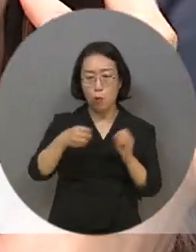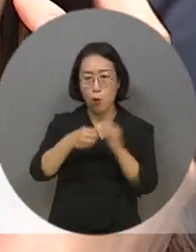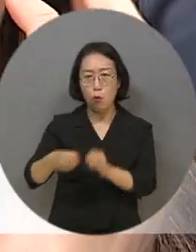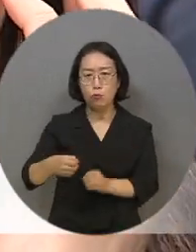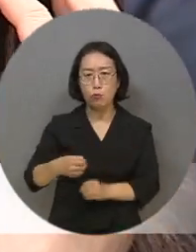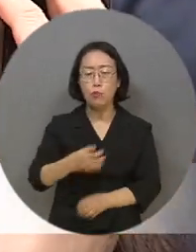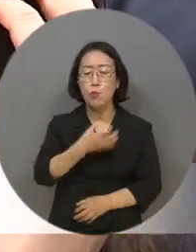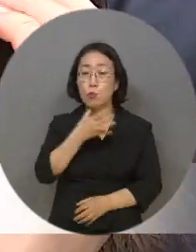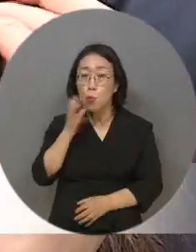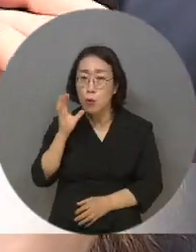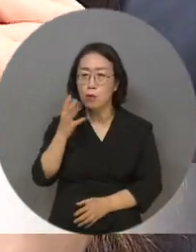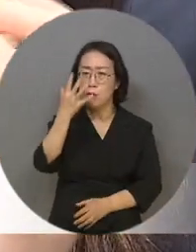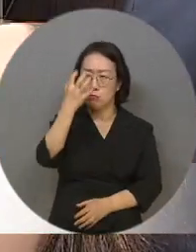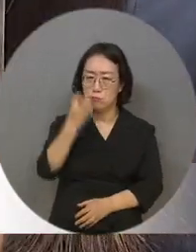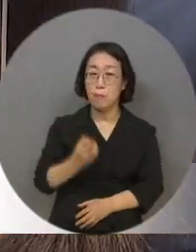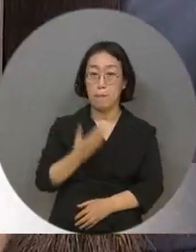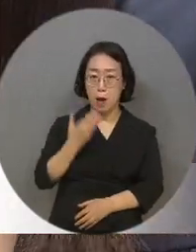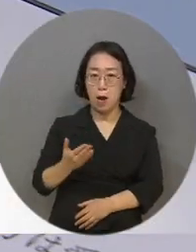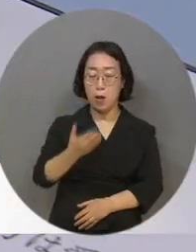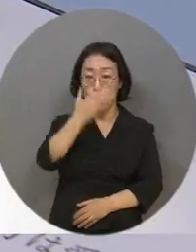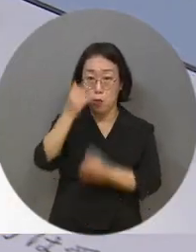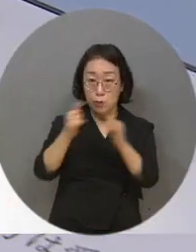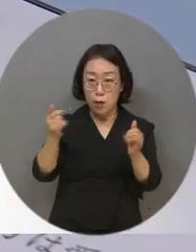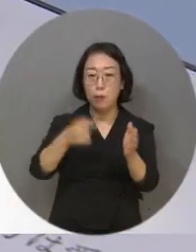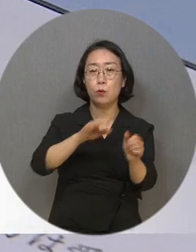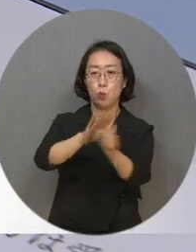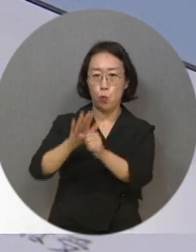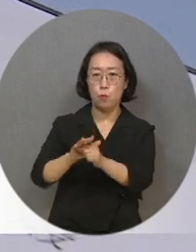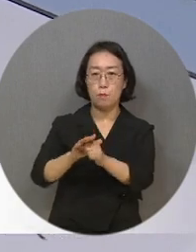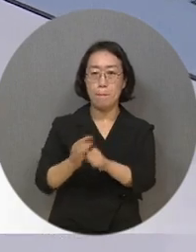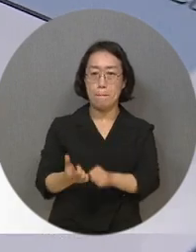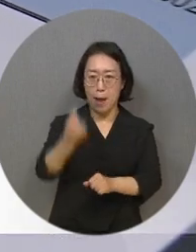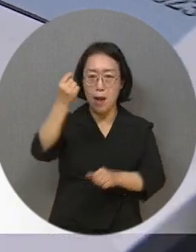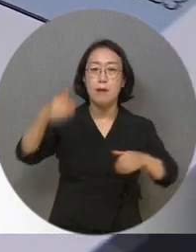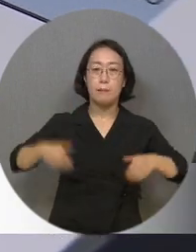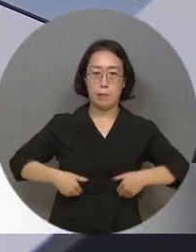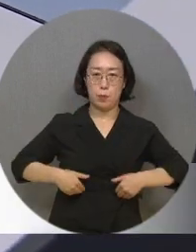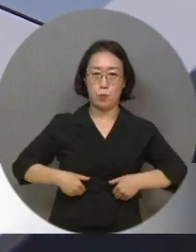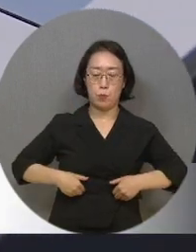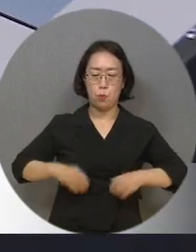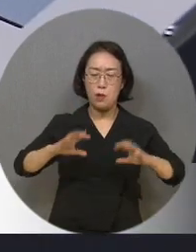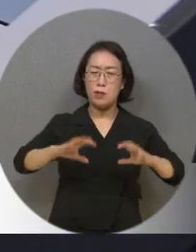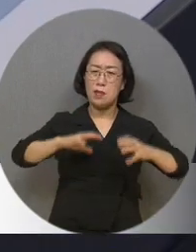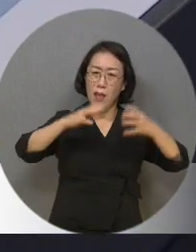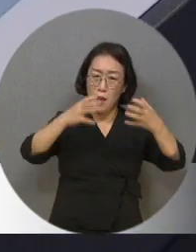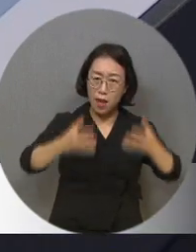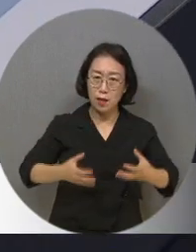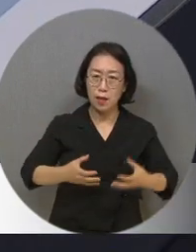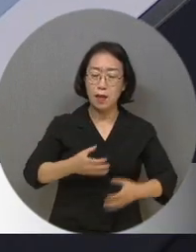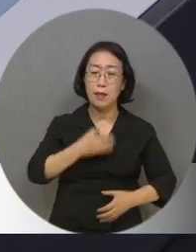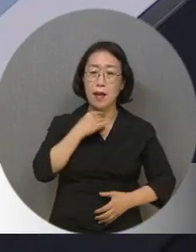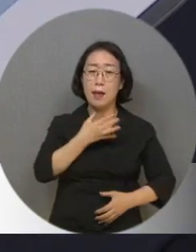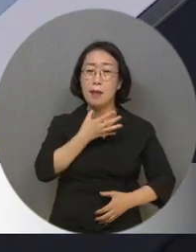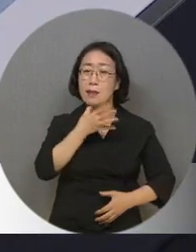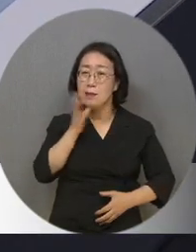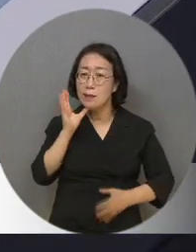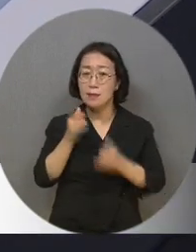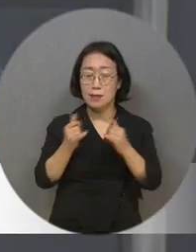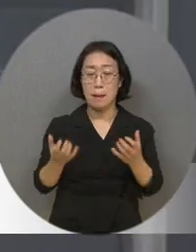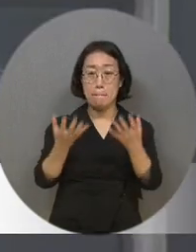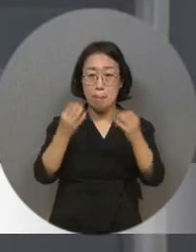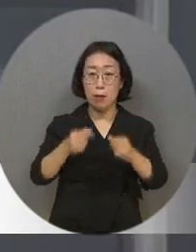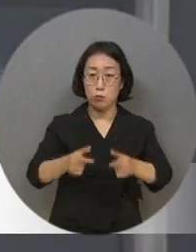수 있는 만큼 청년을 위한 대책도 필요하다는 겁니다. 전 세계적으로 고령화가 빠르게 진행되고 있는